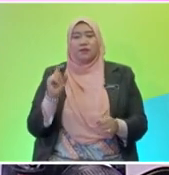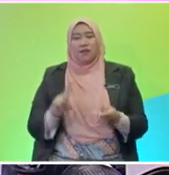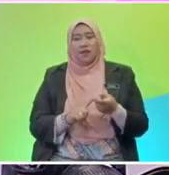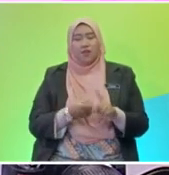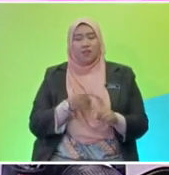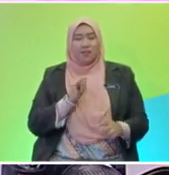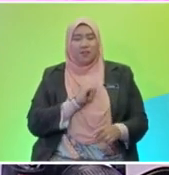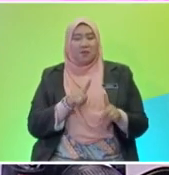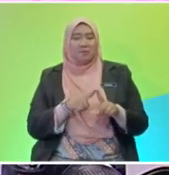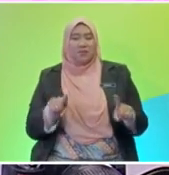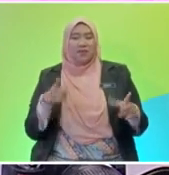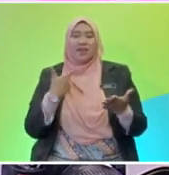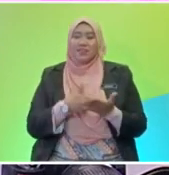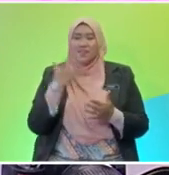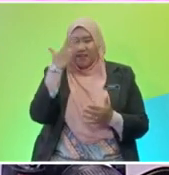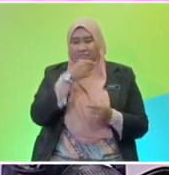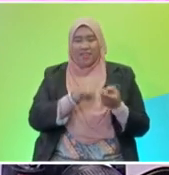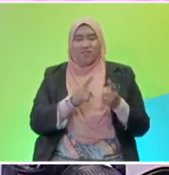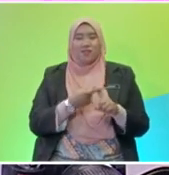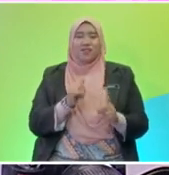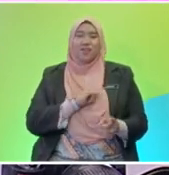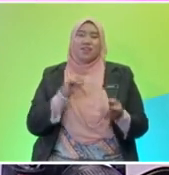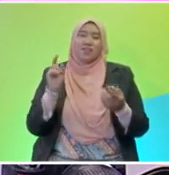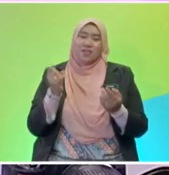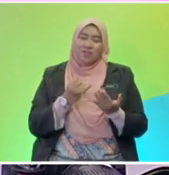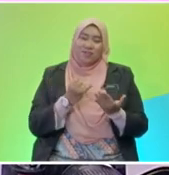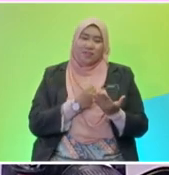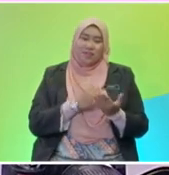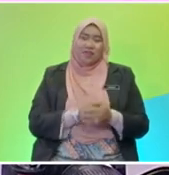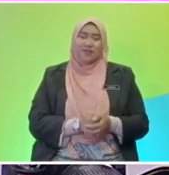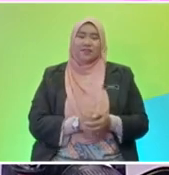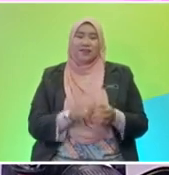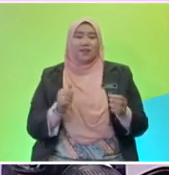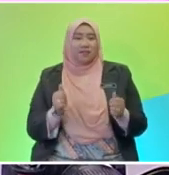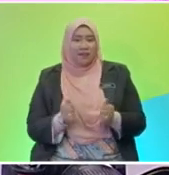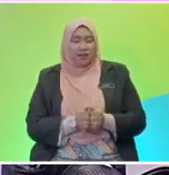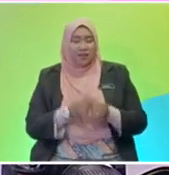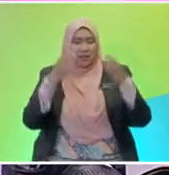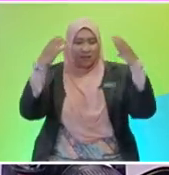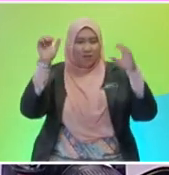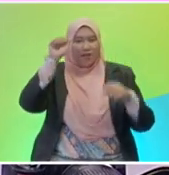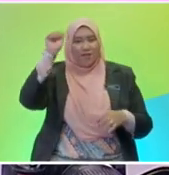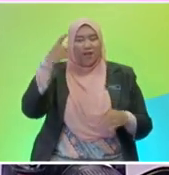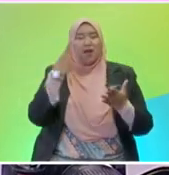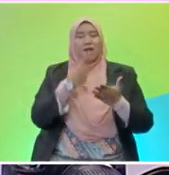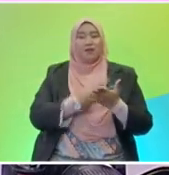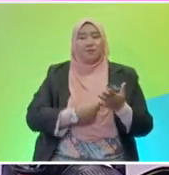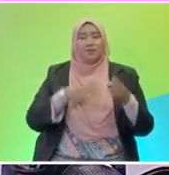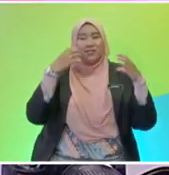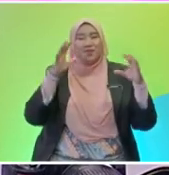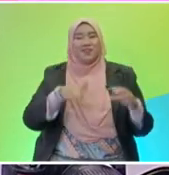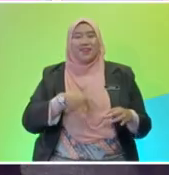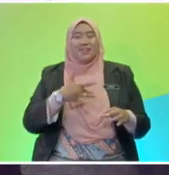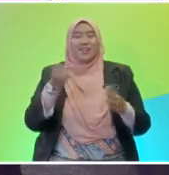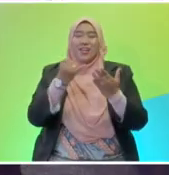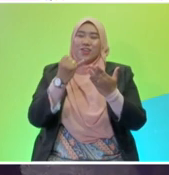lagi cantik loh Baiklah bersama saya hari ini Ella Cikgu Alfian cegu Apa pendapat Cikgu bahasa lukisan saya ini